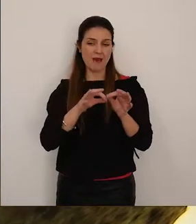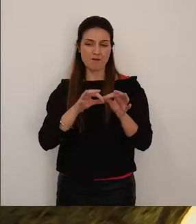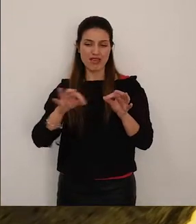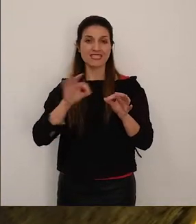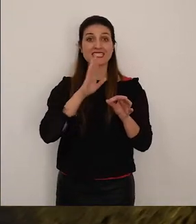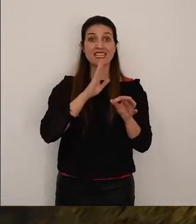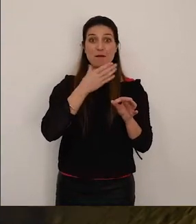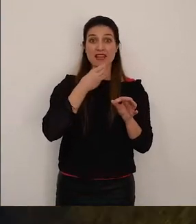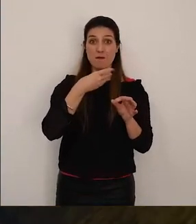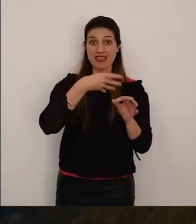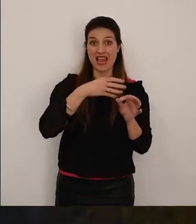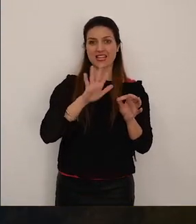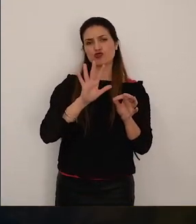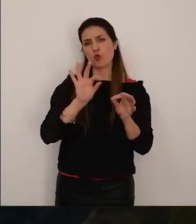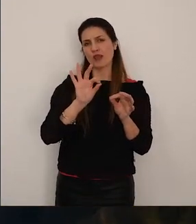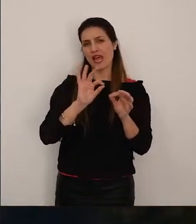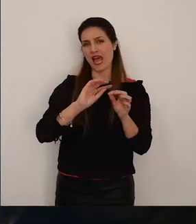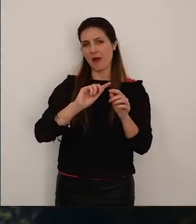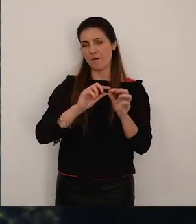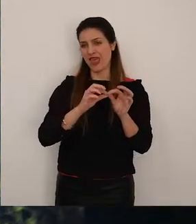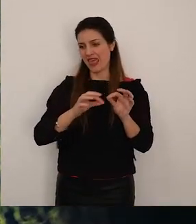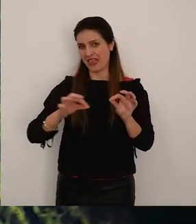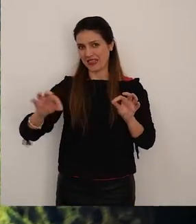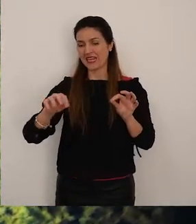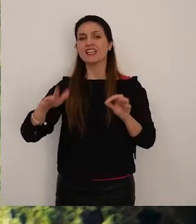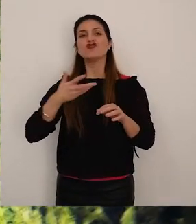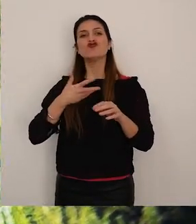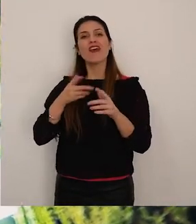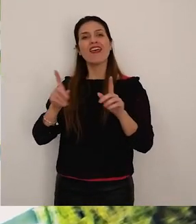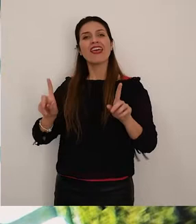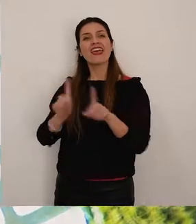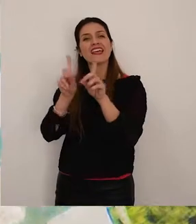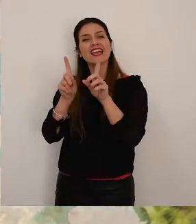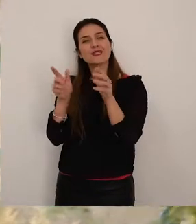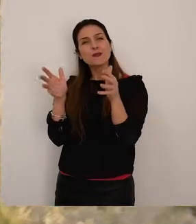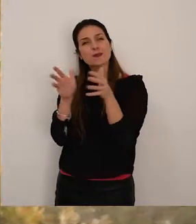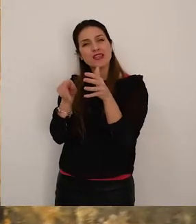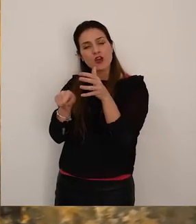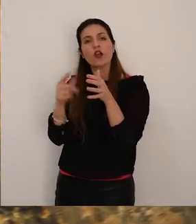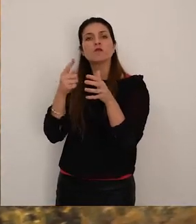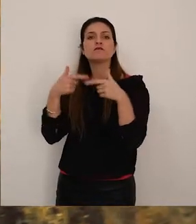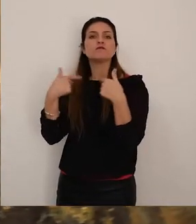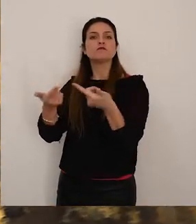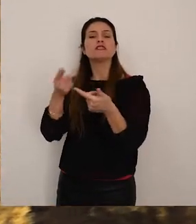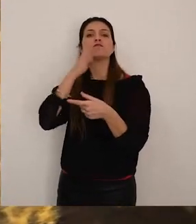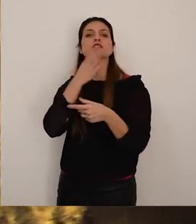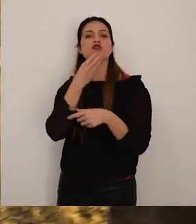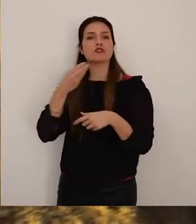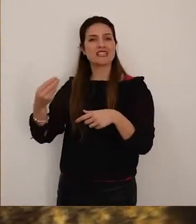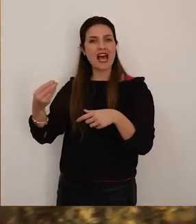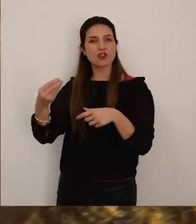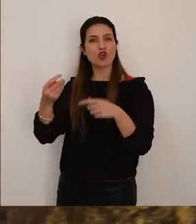A circa 50 metri dalla chiesa Santa Maria Maddalena è situata la piccola e suggestiva cripta basiliana dedicata allo Spirito